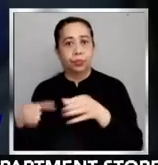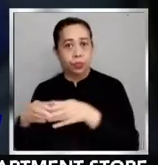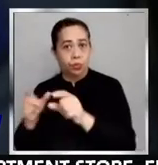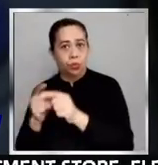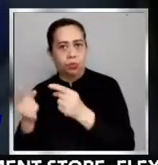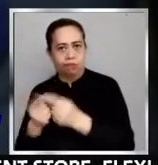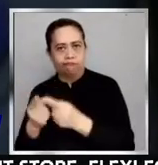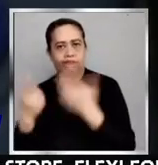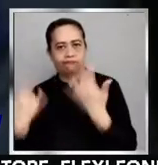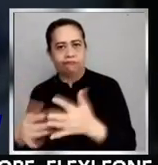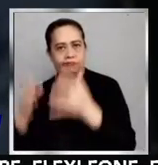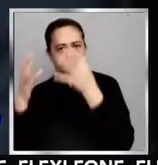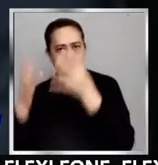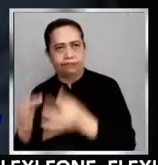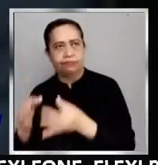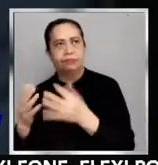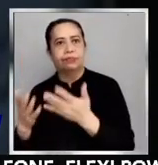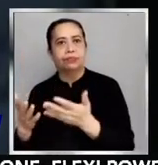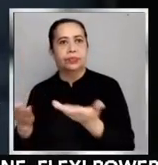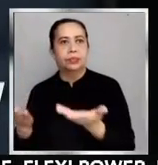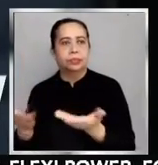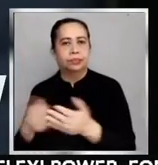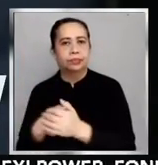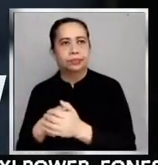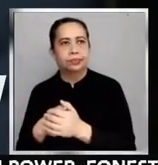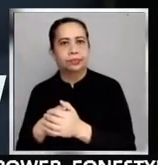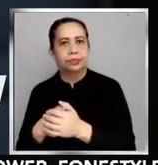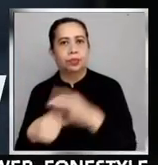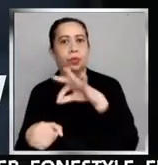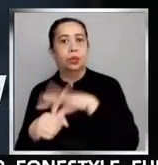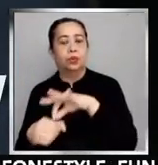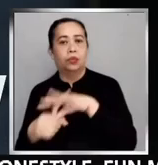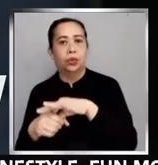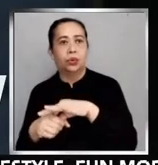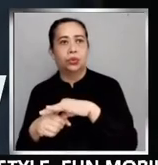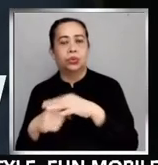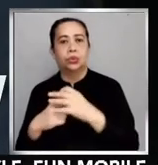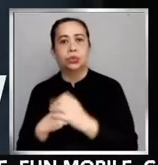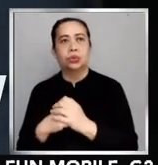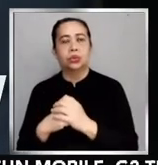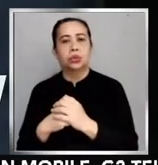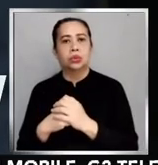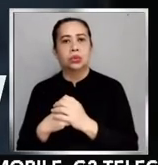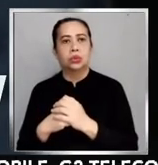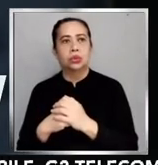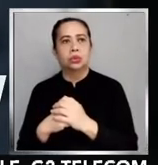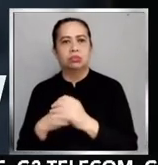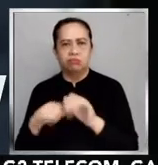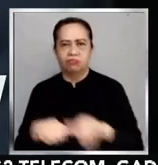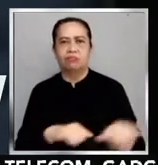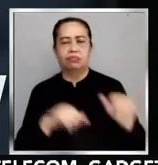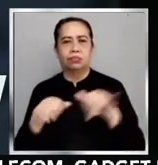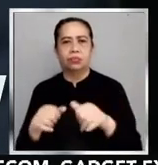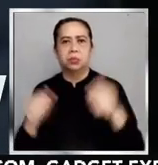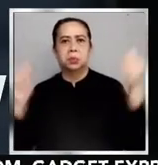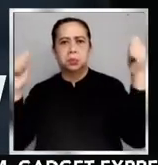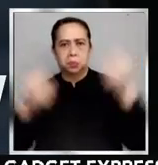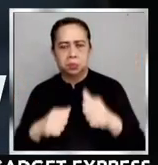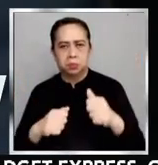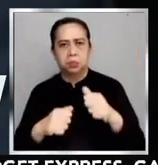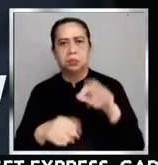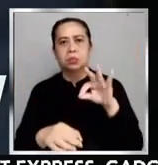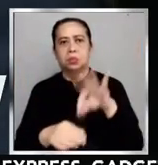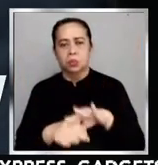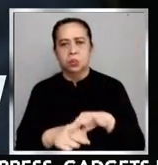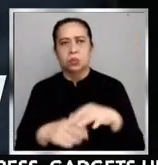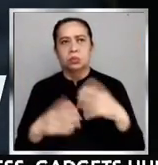conclusion by a voting of by a unanimous voting, and